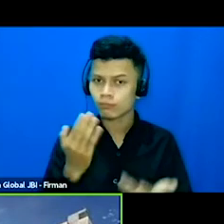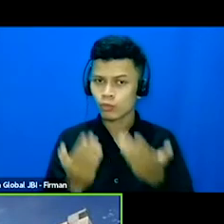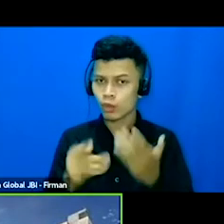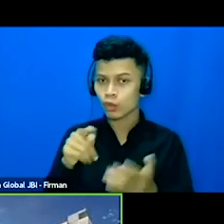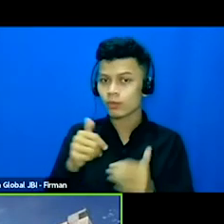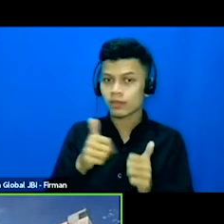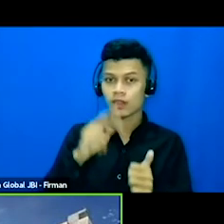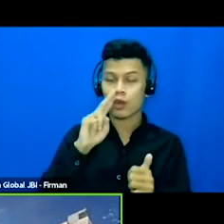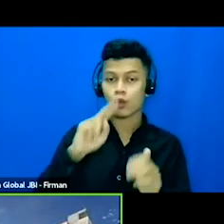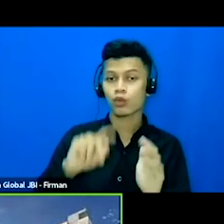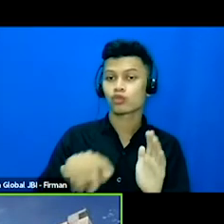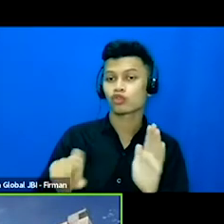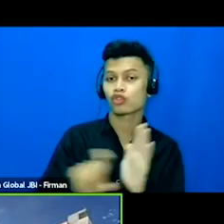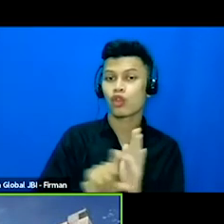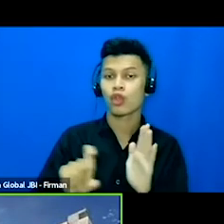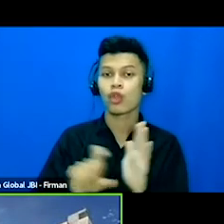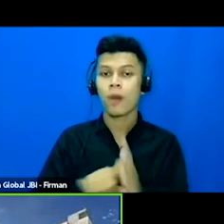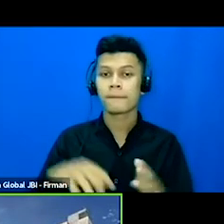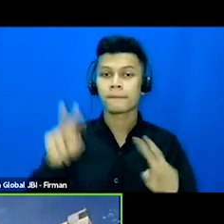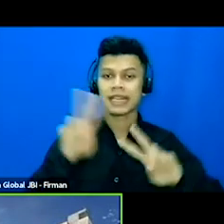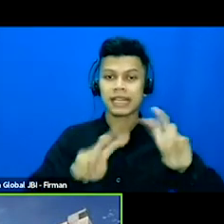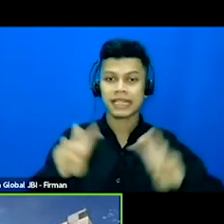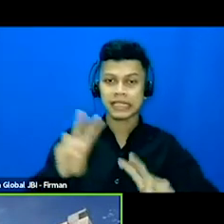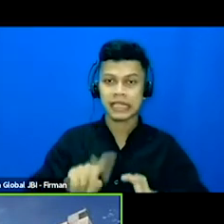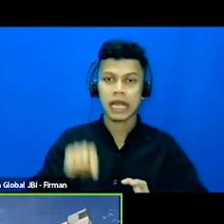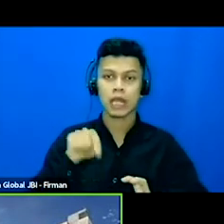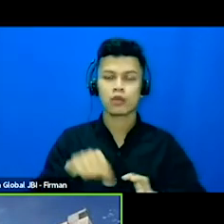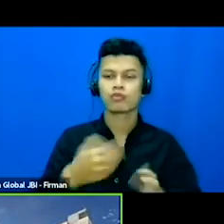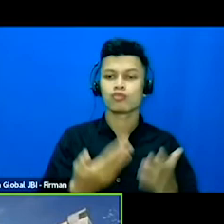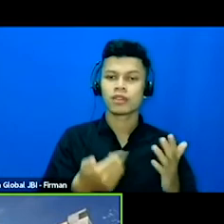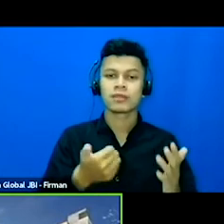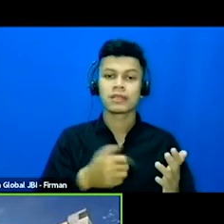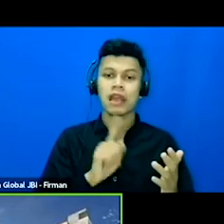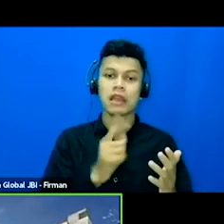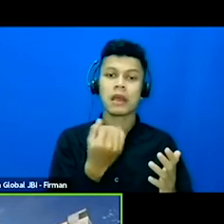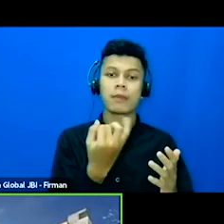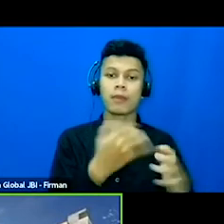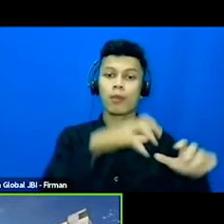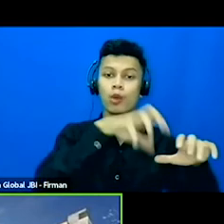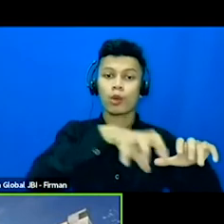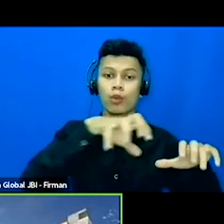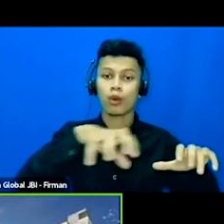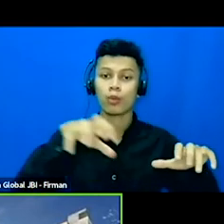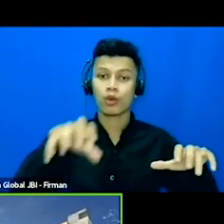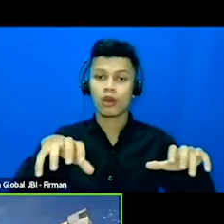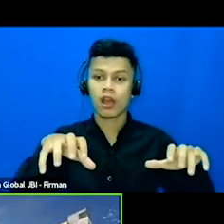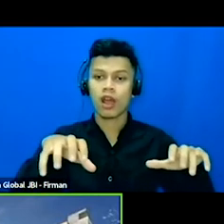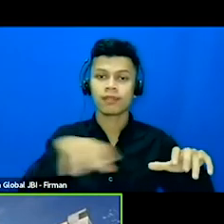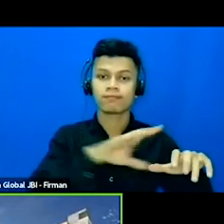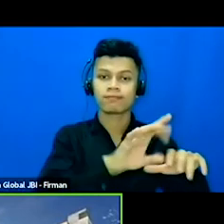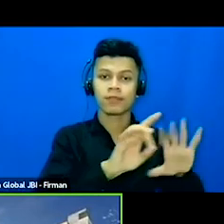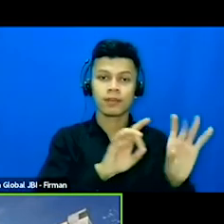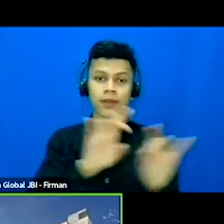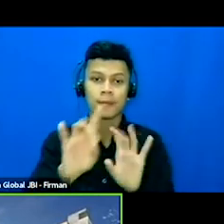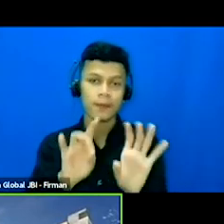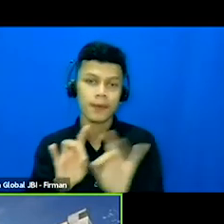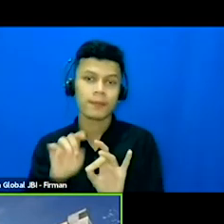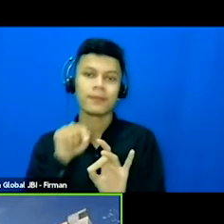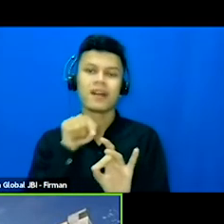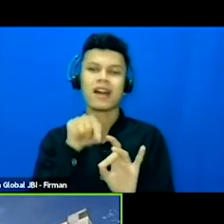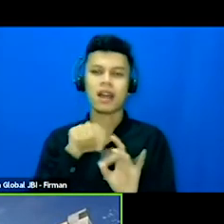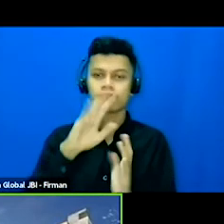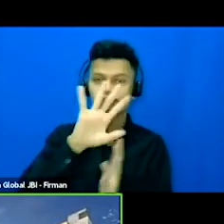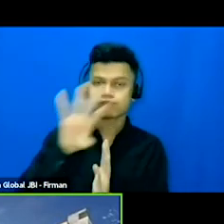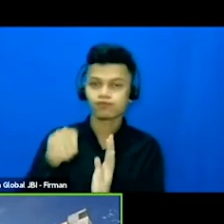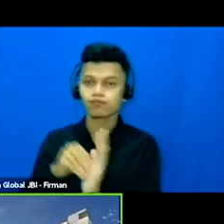contoh di dalam penelitian ini ya ambil beberapa produk begitu supaya menjadi secara teknis